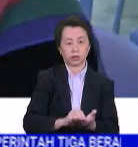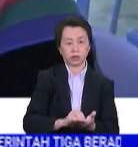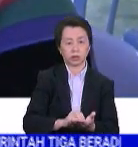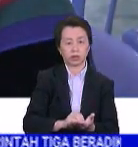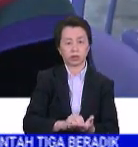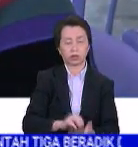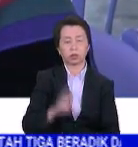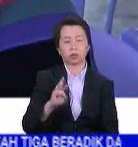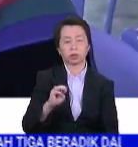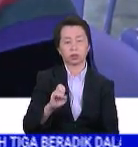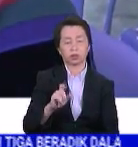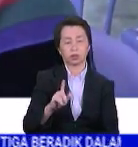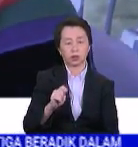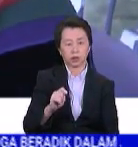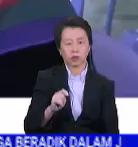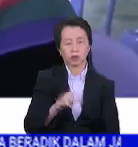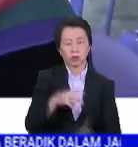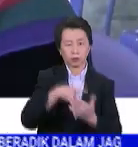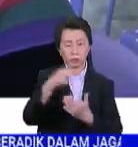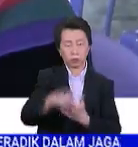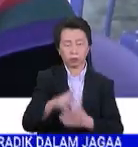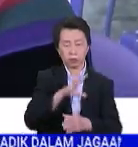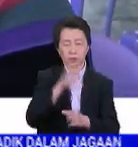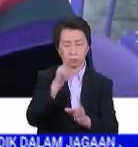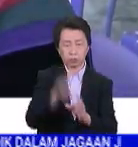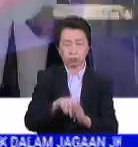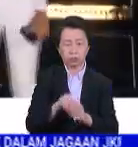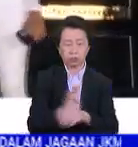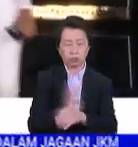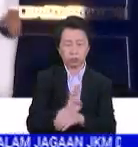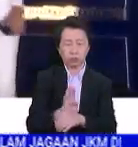Menangis Benut. Program turut melibatkan penyertaan